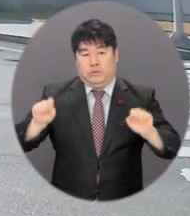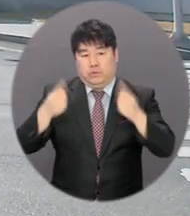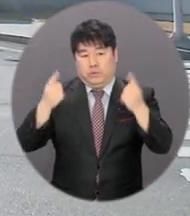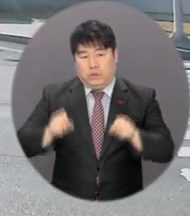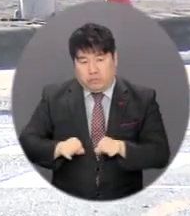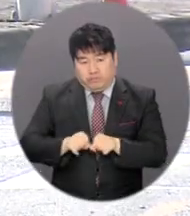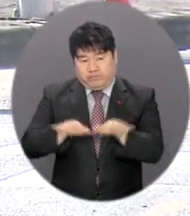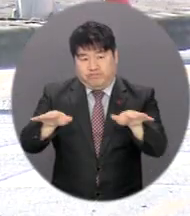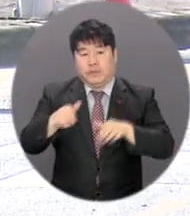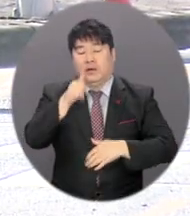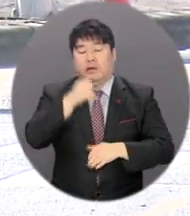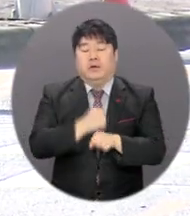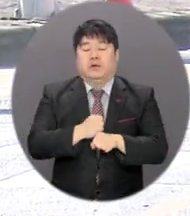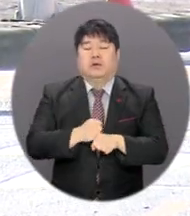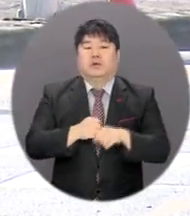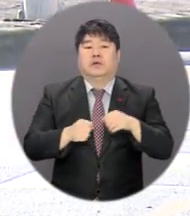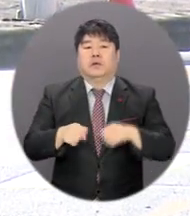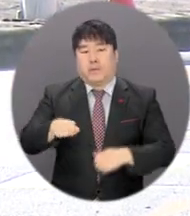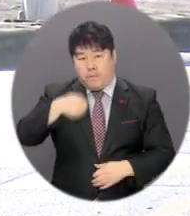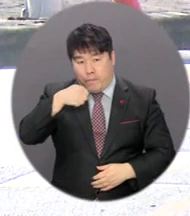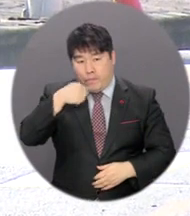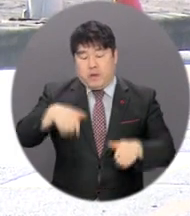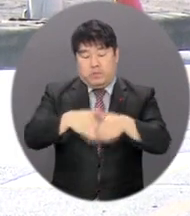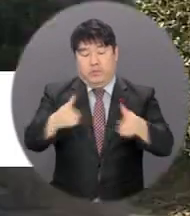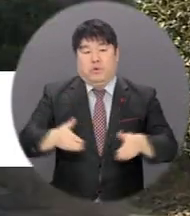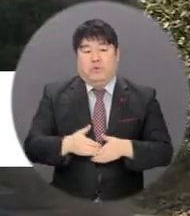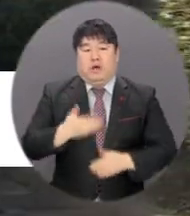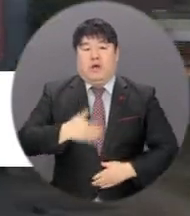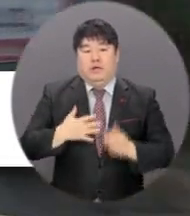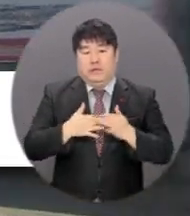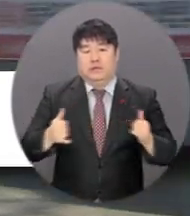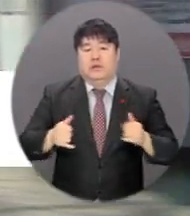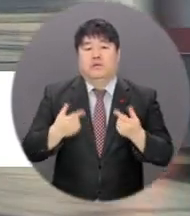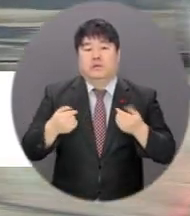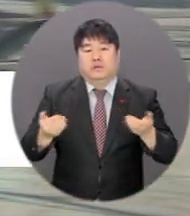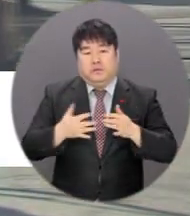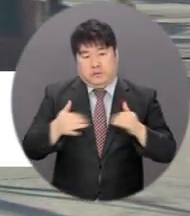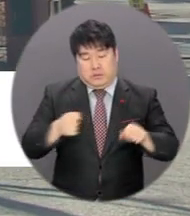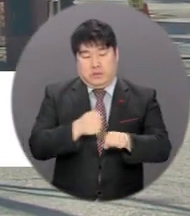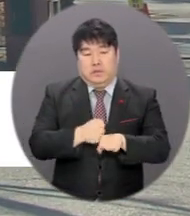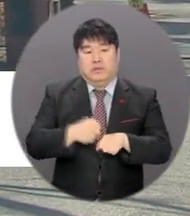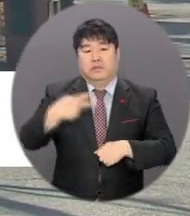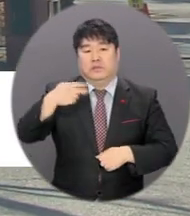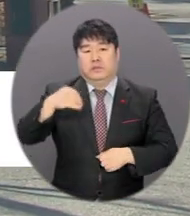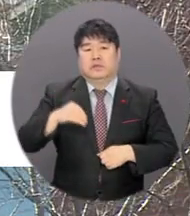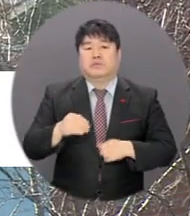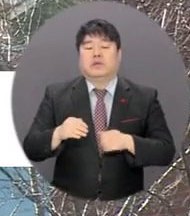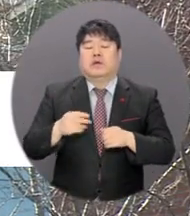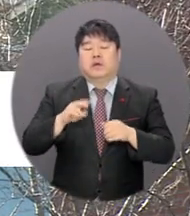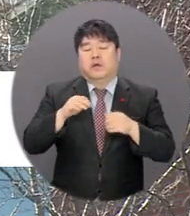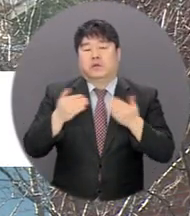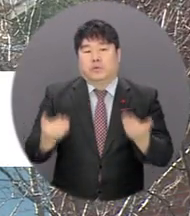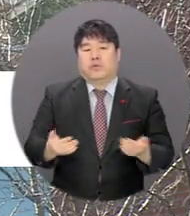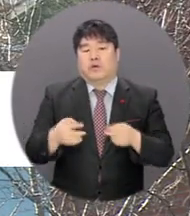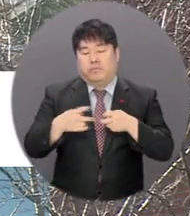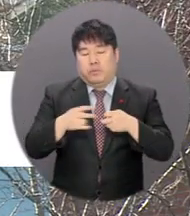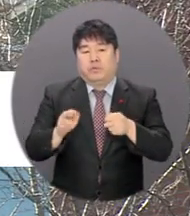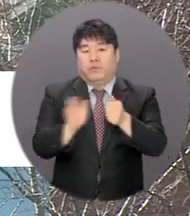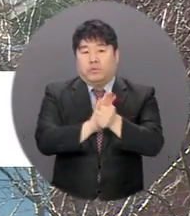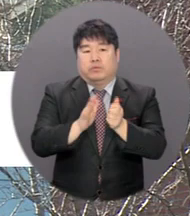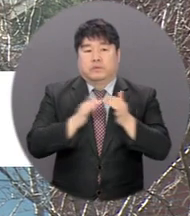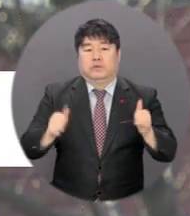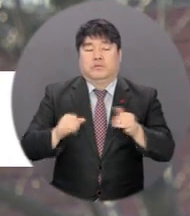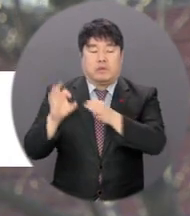번지고 있습니다. 식사 모임에서 지인과 직장 동료, 시립 제1요양병원 간병인까지 연쇄 감염이